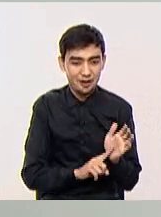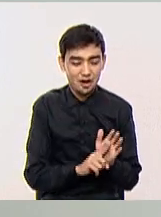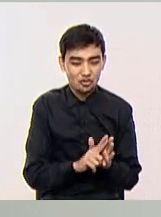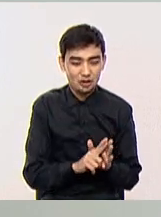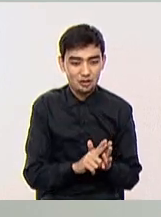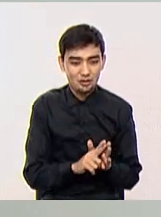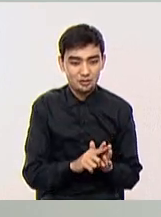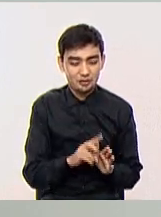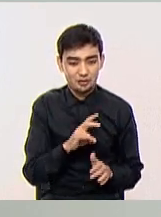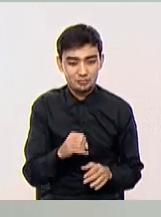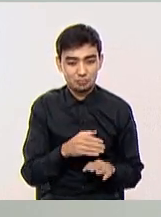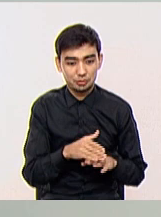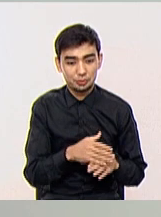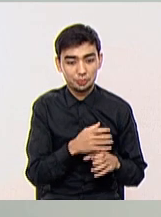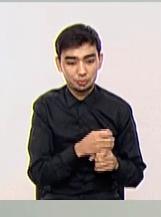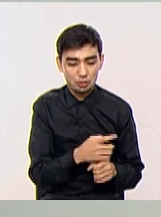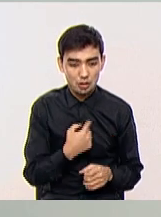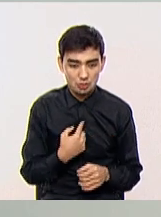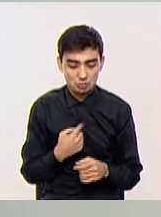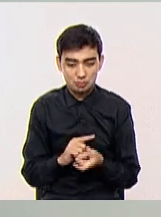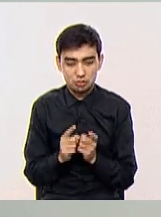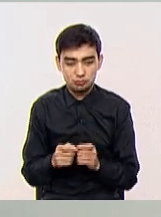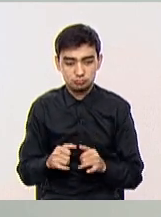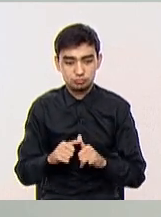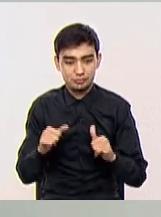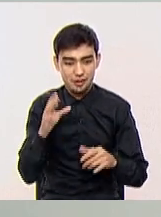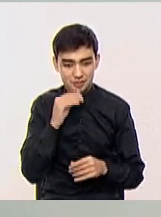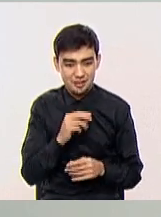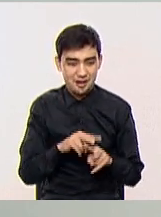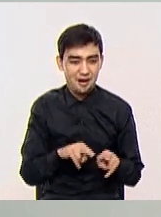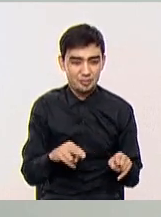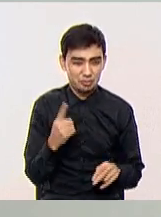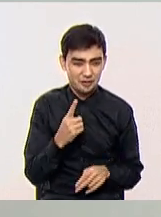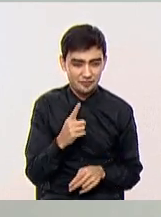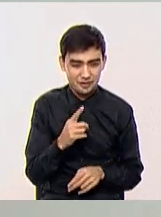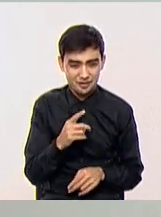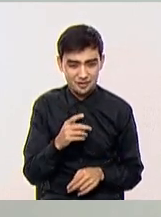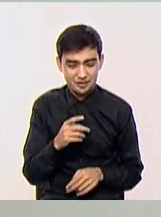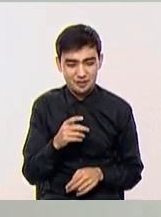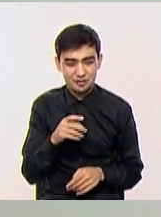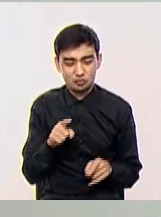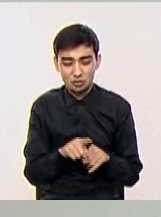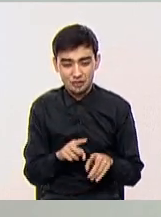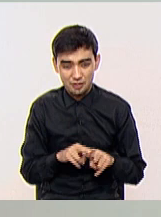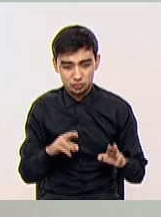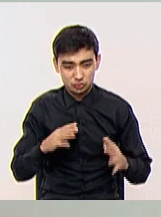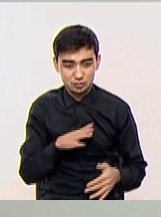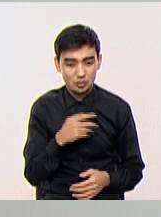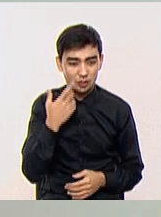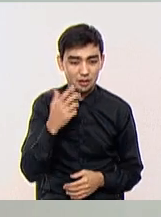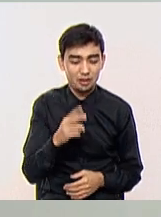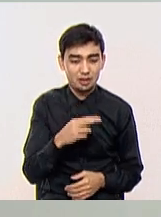идти на спад, у нас начинается подъем. Вот так же было и в первую волну, и во вторую, и когда дельта